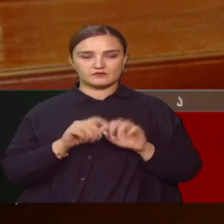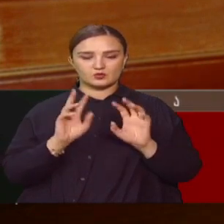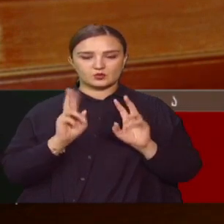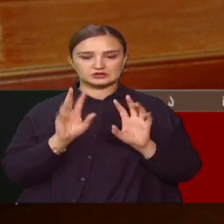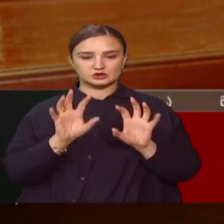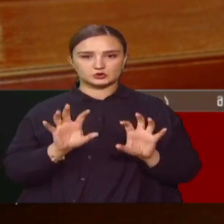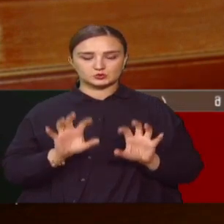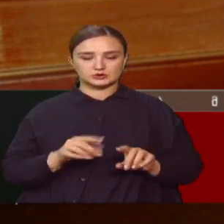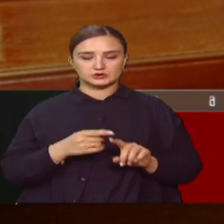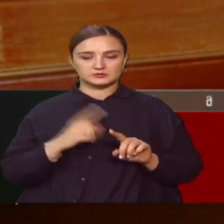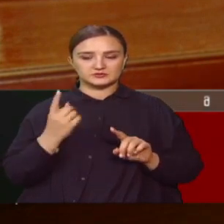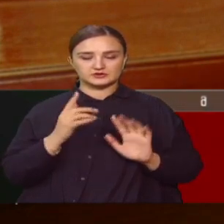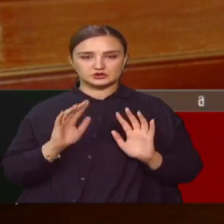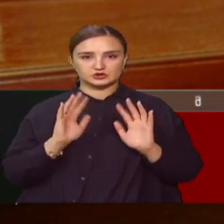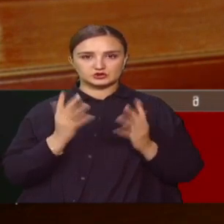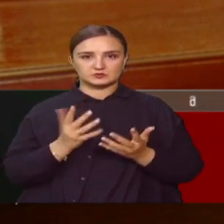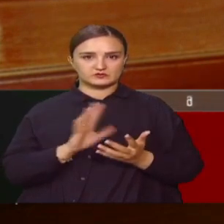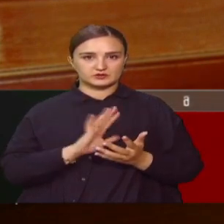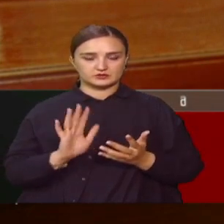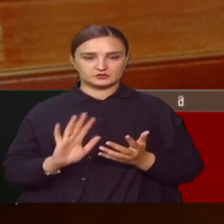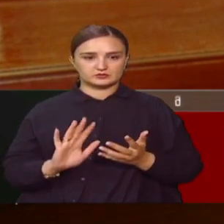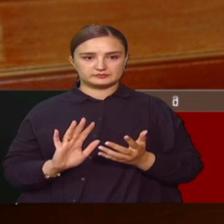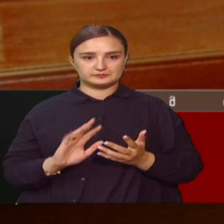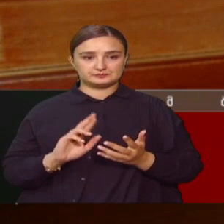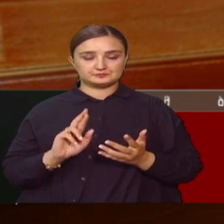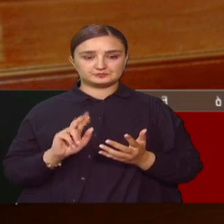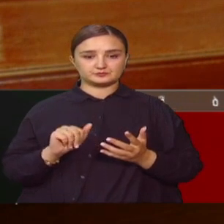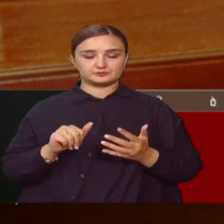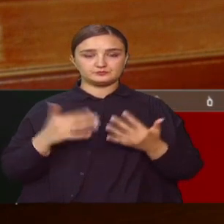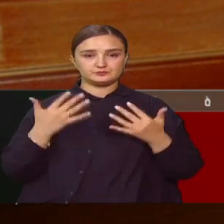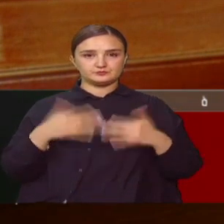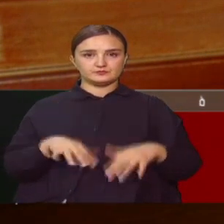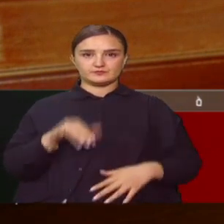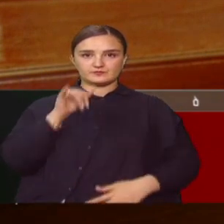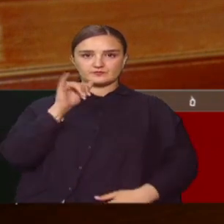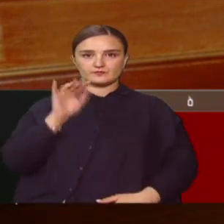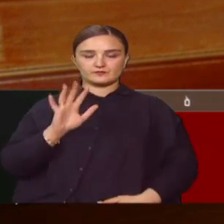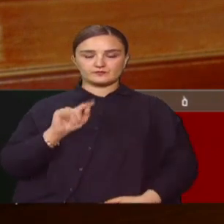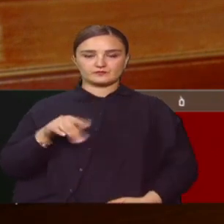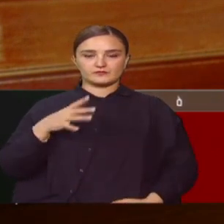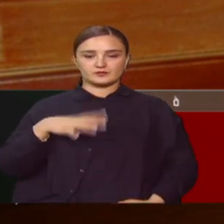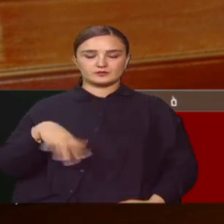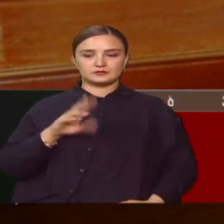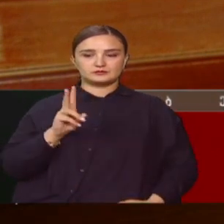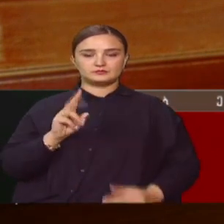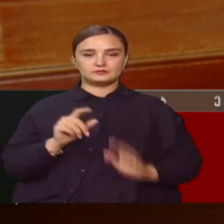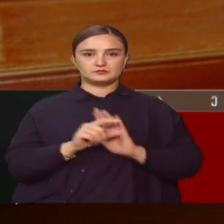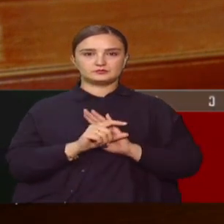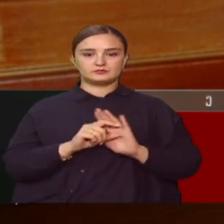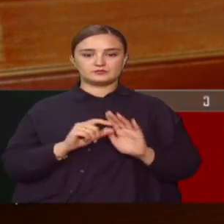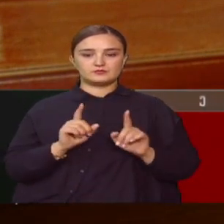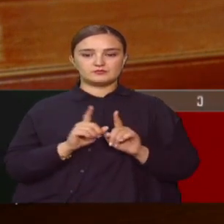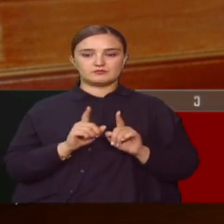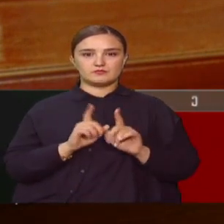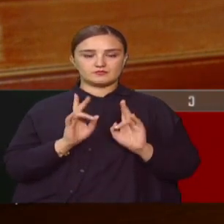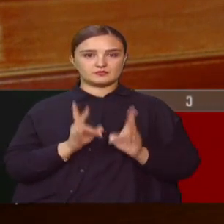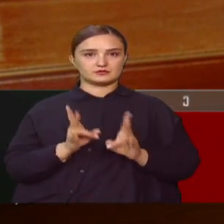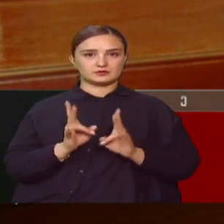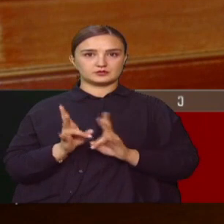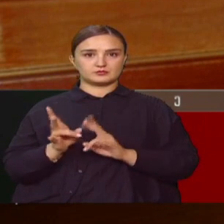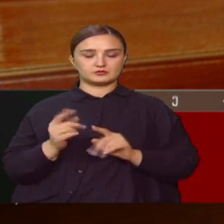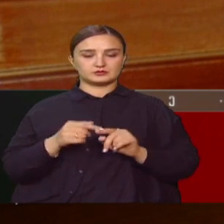Ეს ხო პირველი შემთხვევა არ იყო. Და უკვე შეუძლებელი არის, რომ ქვეყანაში კონსტიტუცია ესე ფერქვეში ტელებოდეს